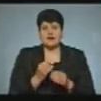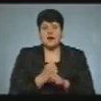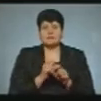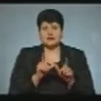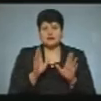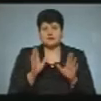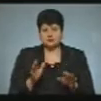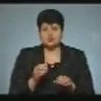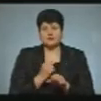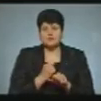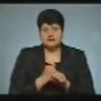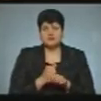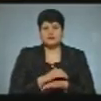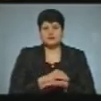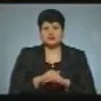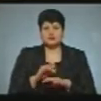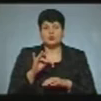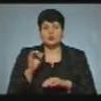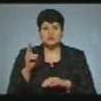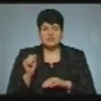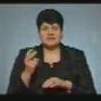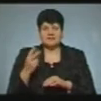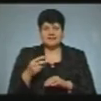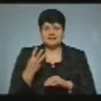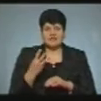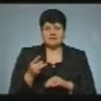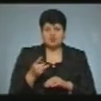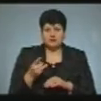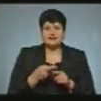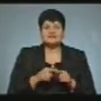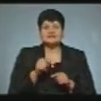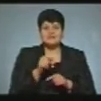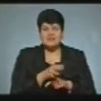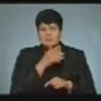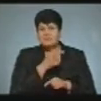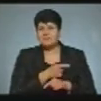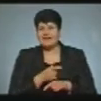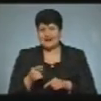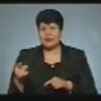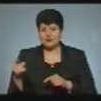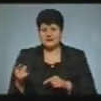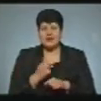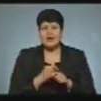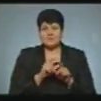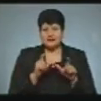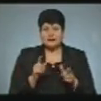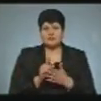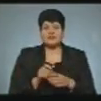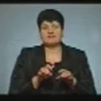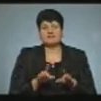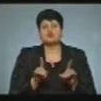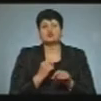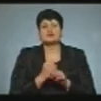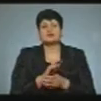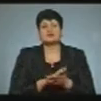в приміщенні на вулиці Руська, 23 в Тернополі. І, власне, за цей період якось аптека має вирішити, що робити далі, тобто